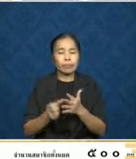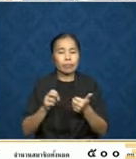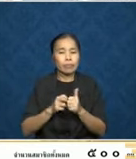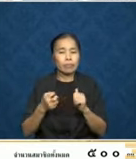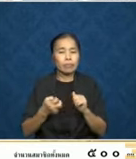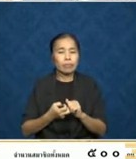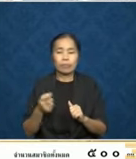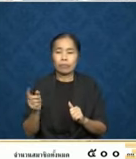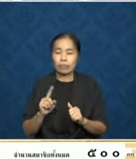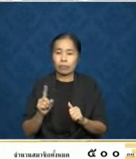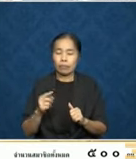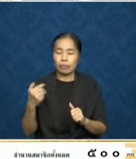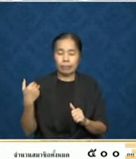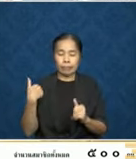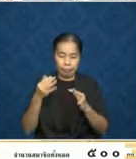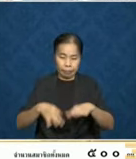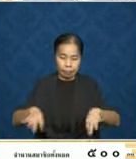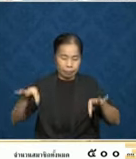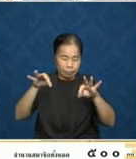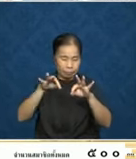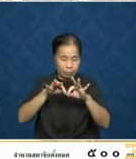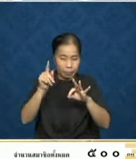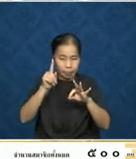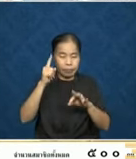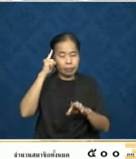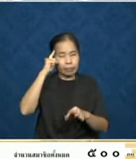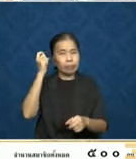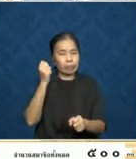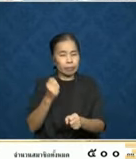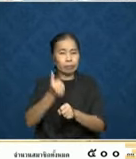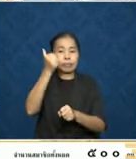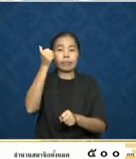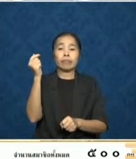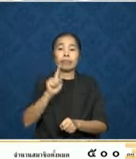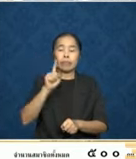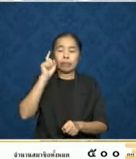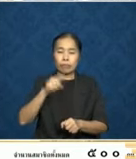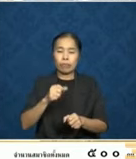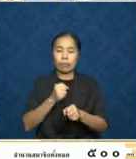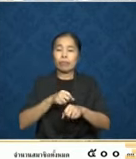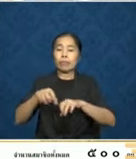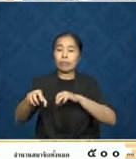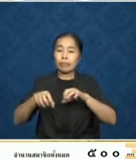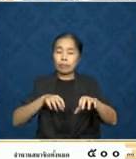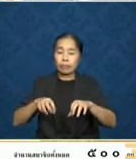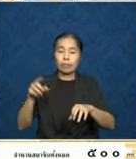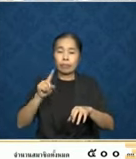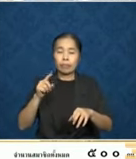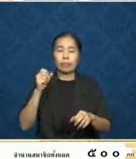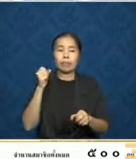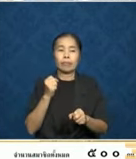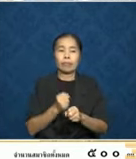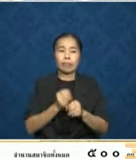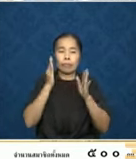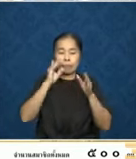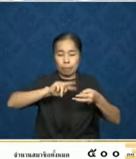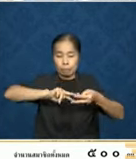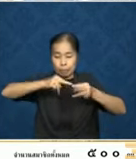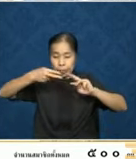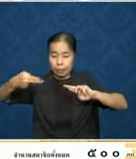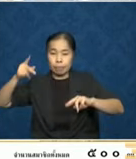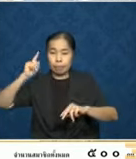ตอนนี้มีสิ่งเดียวที่น่าจะเกิดผลสัมฤทธิ์นะครับก็คือการจัดการโดยการนำไปใช้เป็นพลังงานไฟฟ้าซึ่